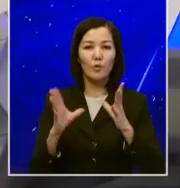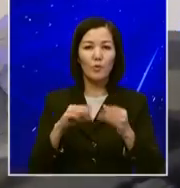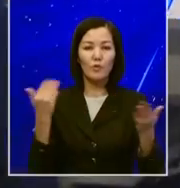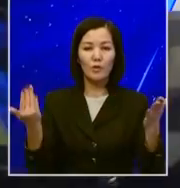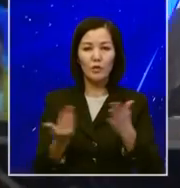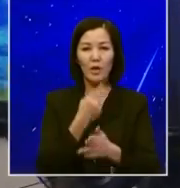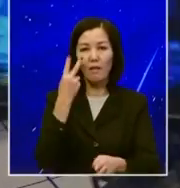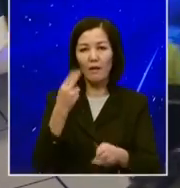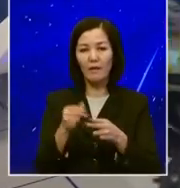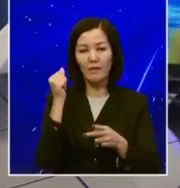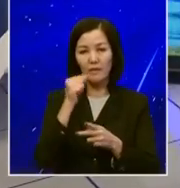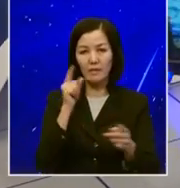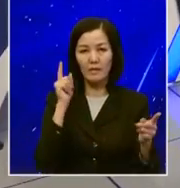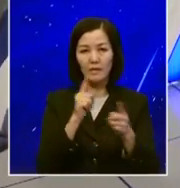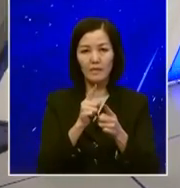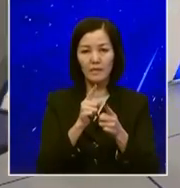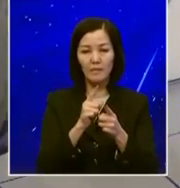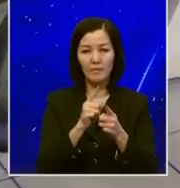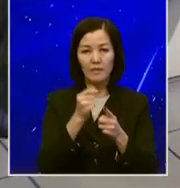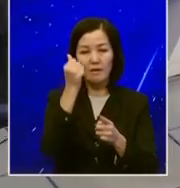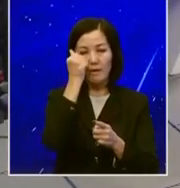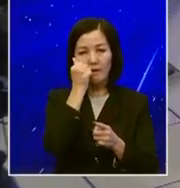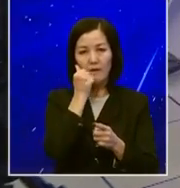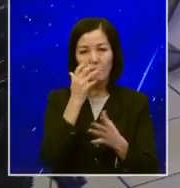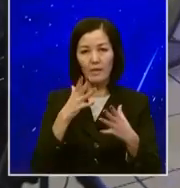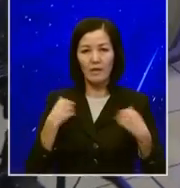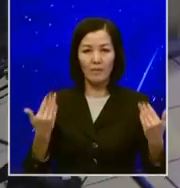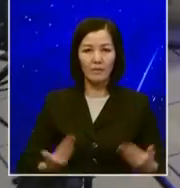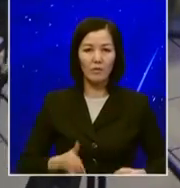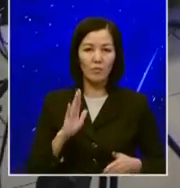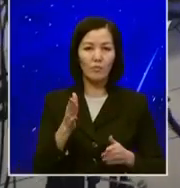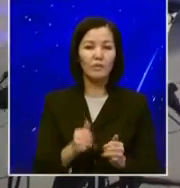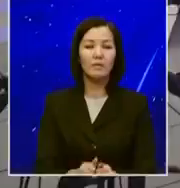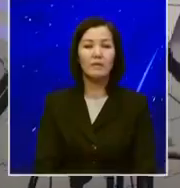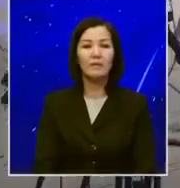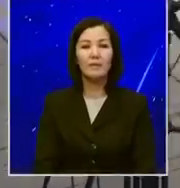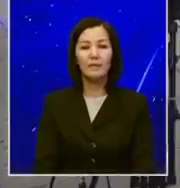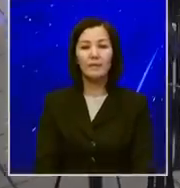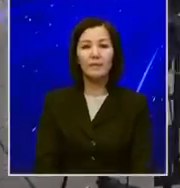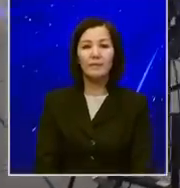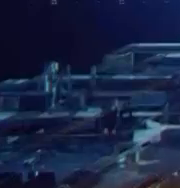Қымбатты көрермен, бүгінге келіп түскен ақпараттар легі осындай. Назарларыңызға рахмет. Амандықпен жүздескенше.